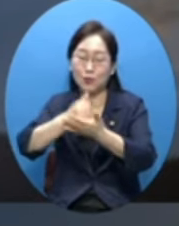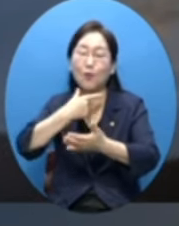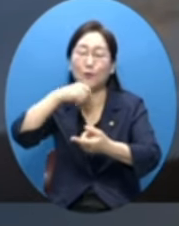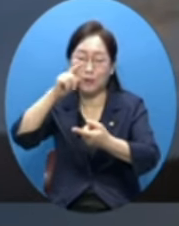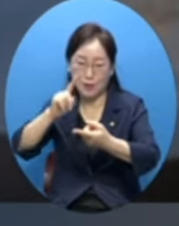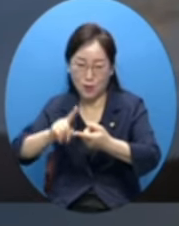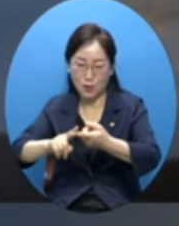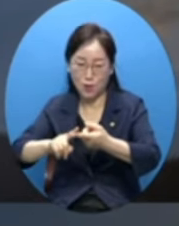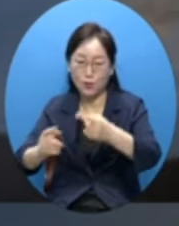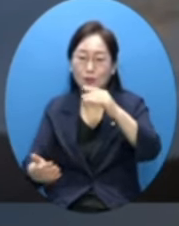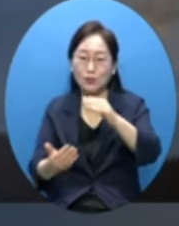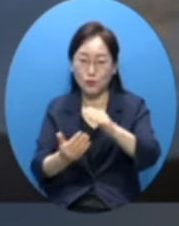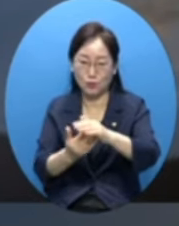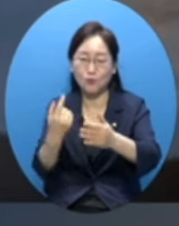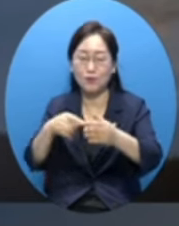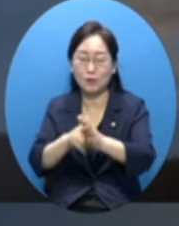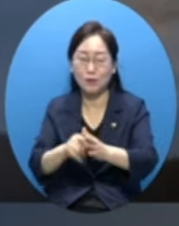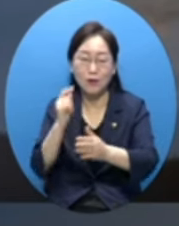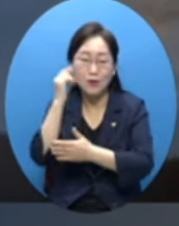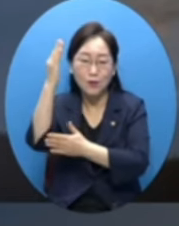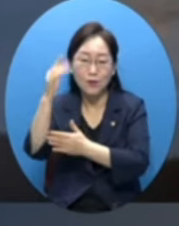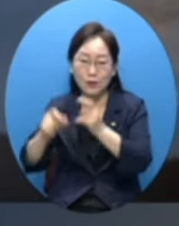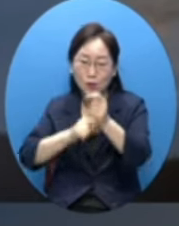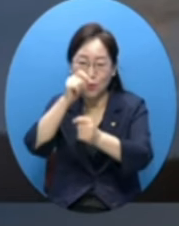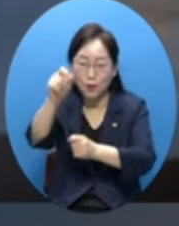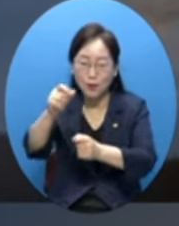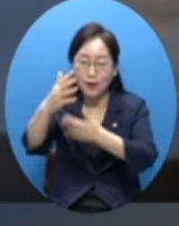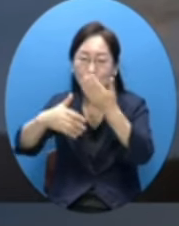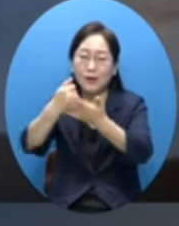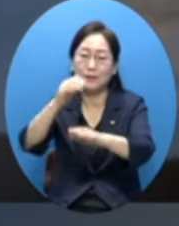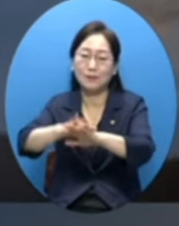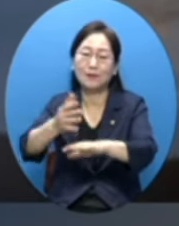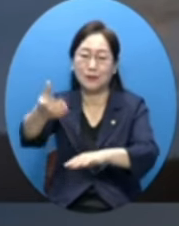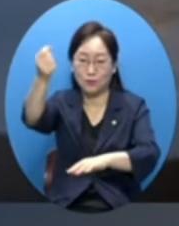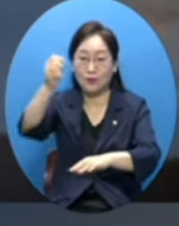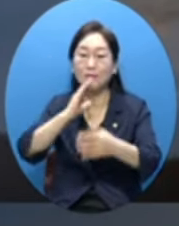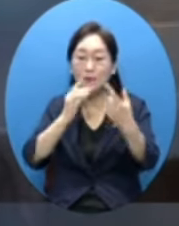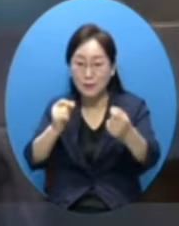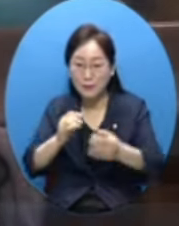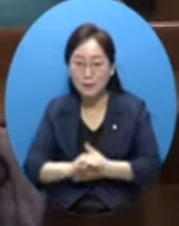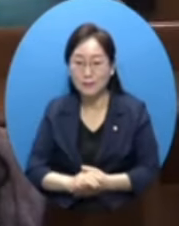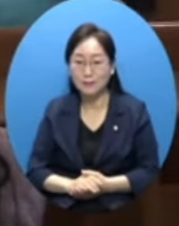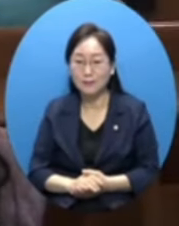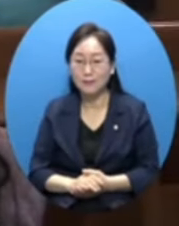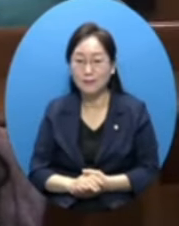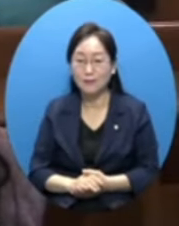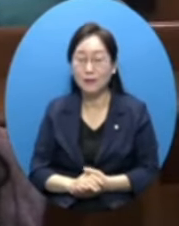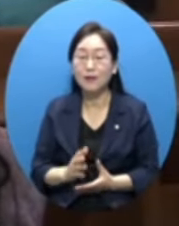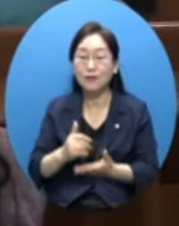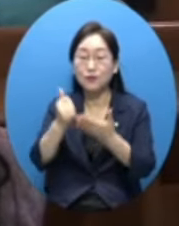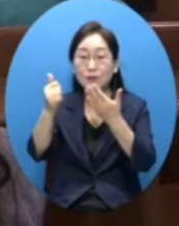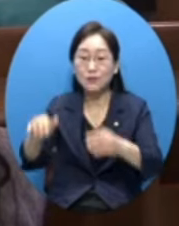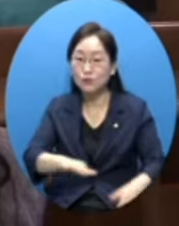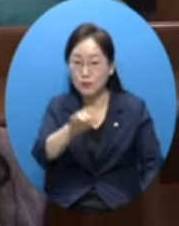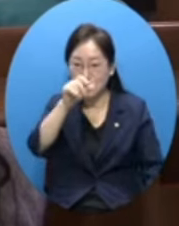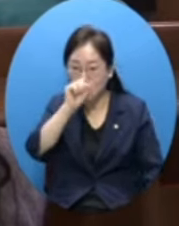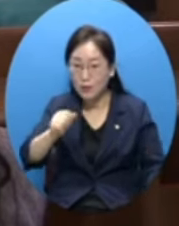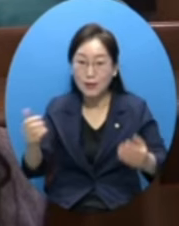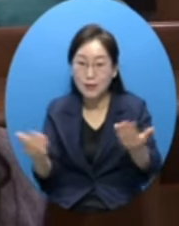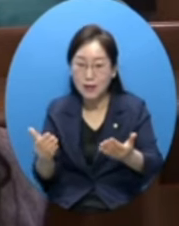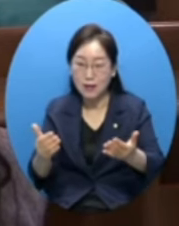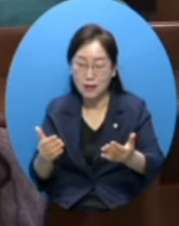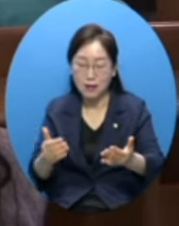원하노라 영광이 그에게 세세 부록 있을지어다 아멘 주님께서 우리를 선한 일에